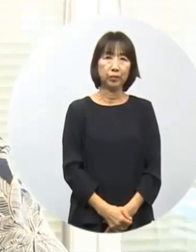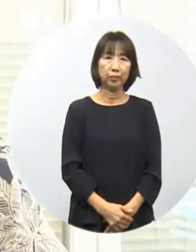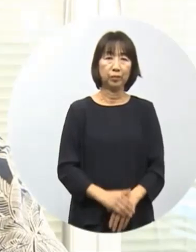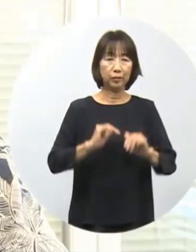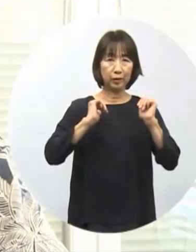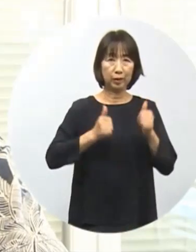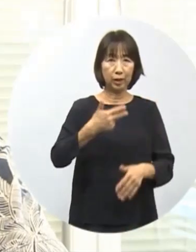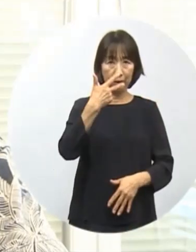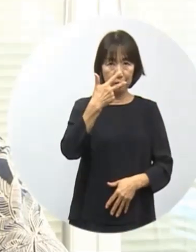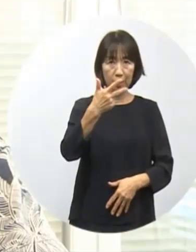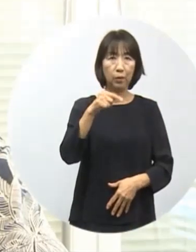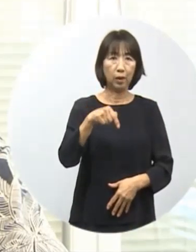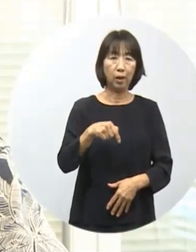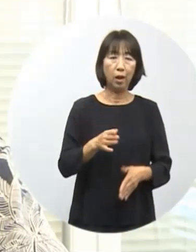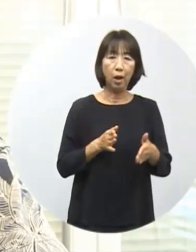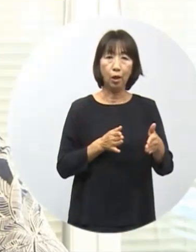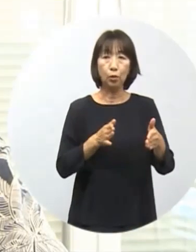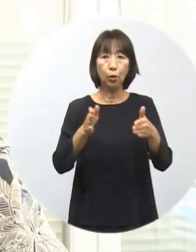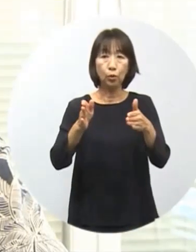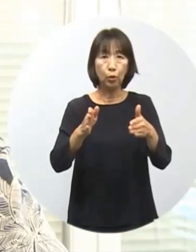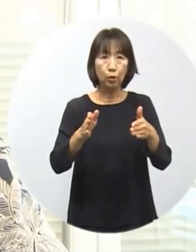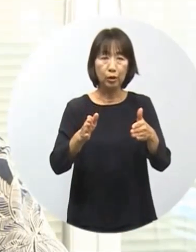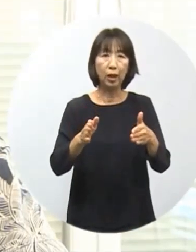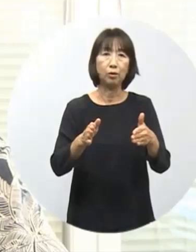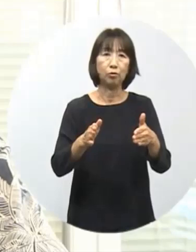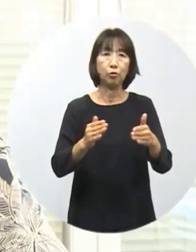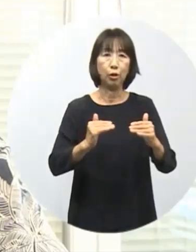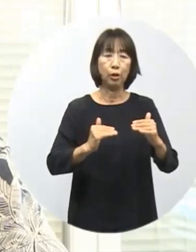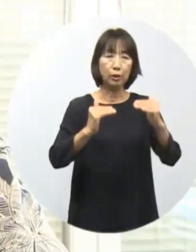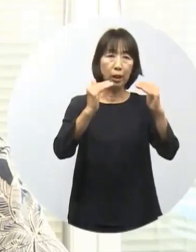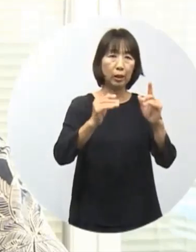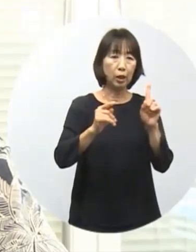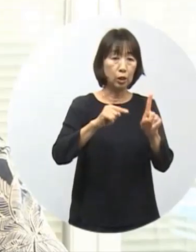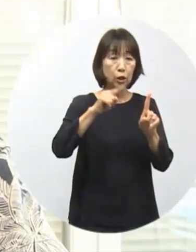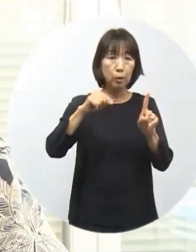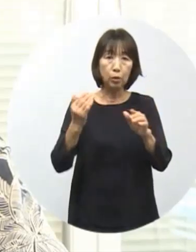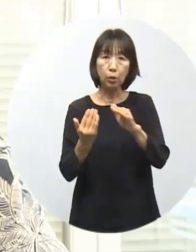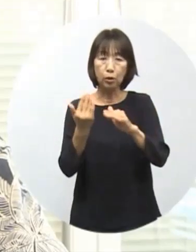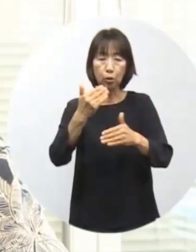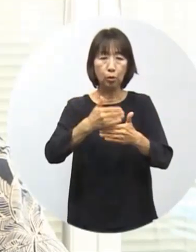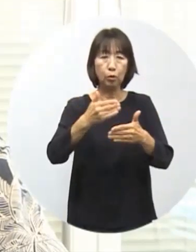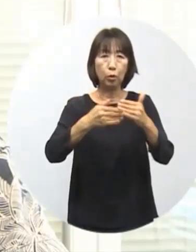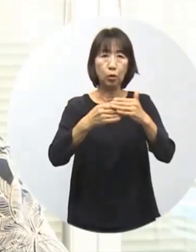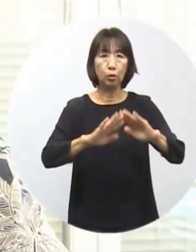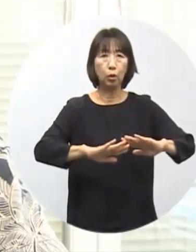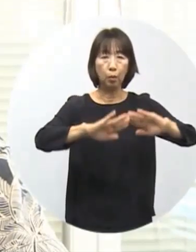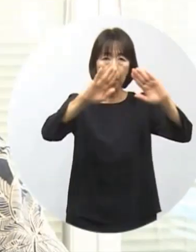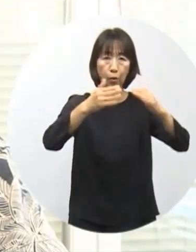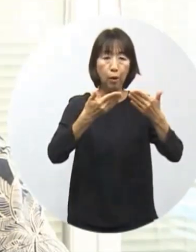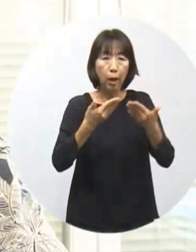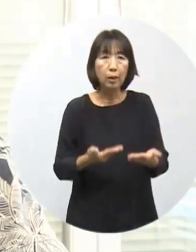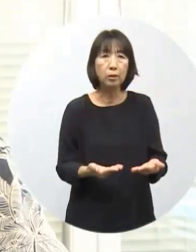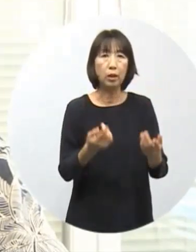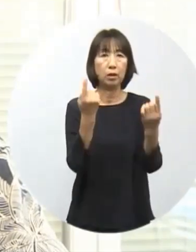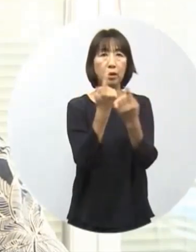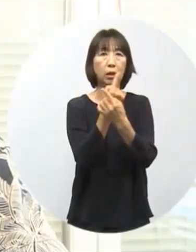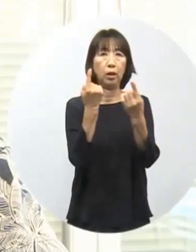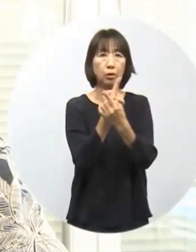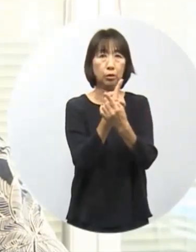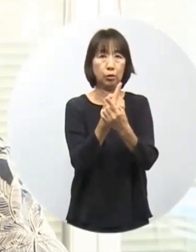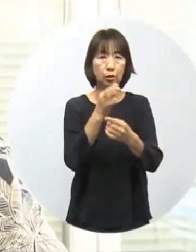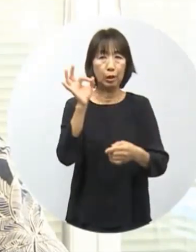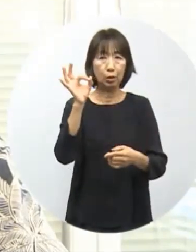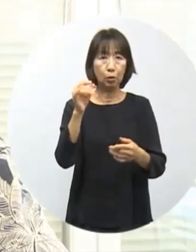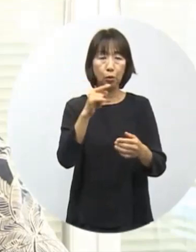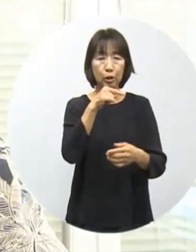茅ヶ崎市では道路沿いに設置された高さ1メートル以上のブロック塀を安全な工作物に改修する費